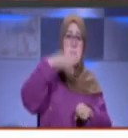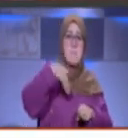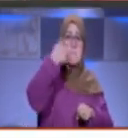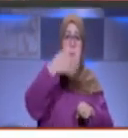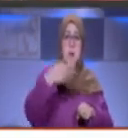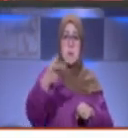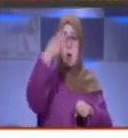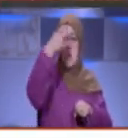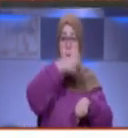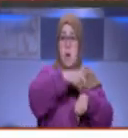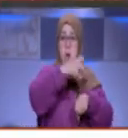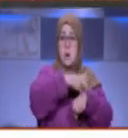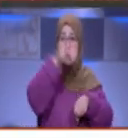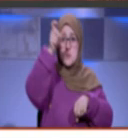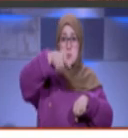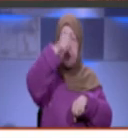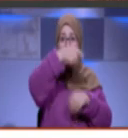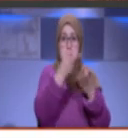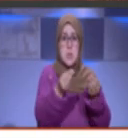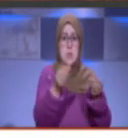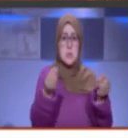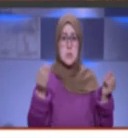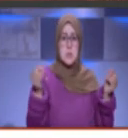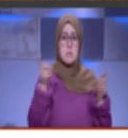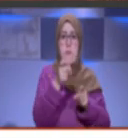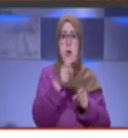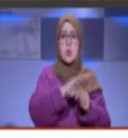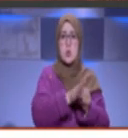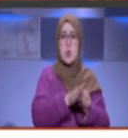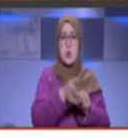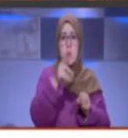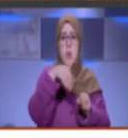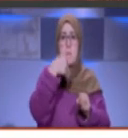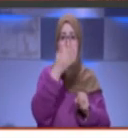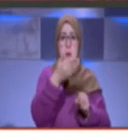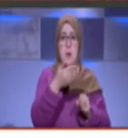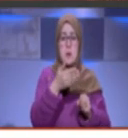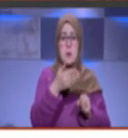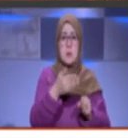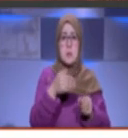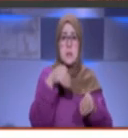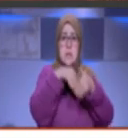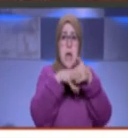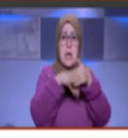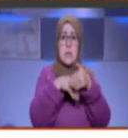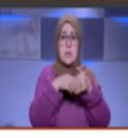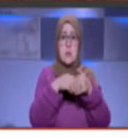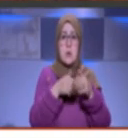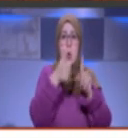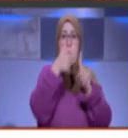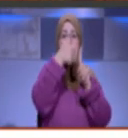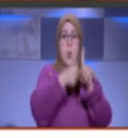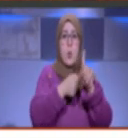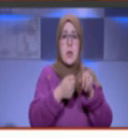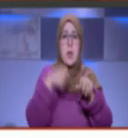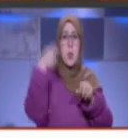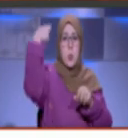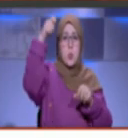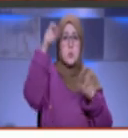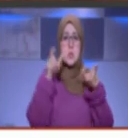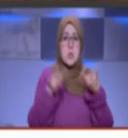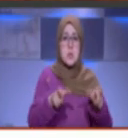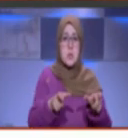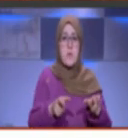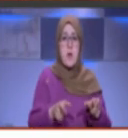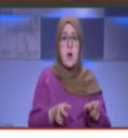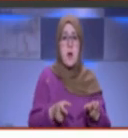كبيرة من أفراد البحرية الأمريكية. هذا كما أعلن أسبر تعيين وكيل وزارة الدفاع جام